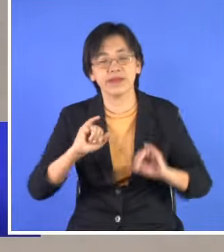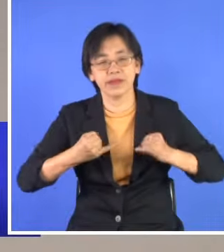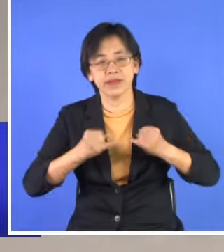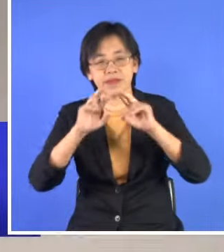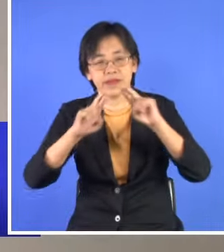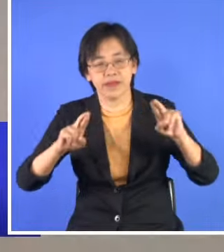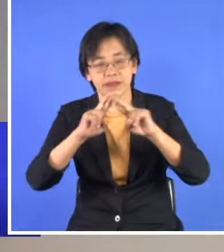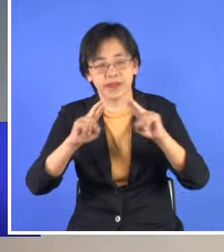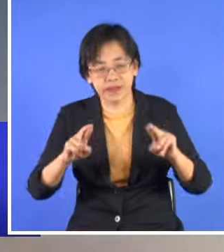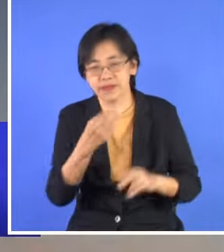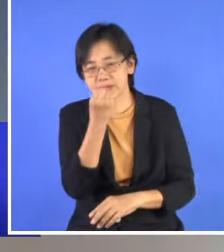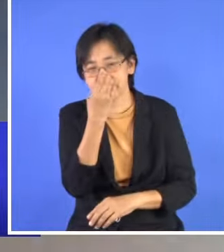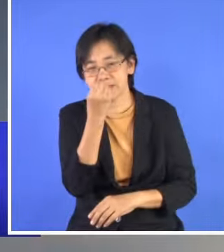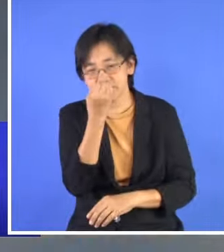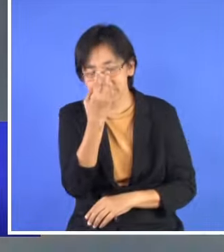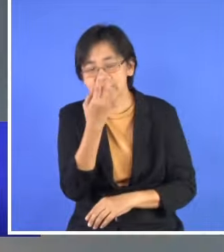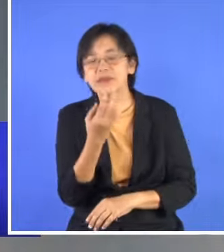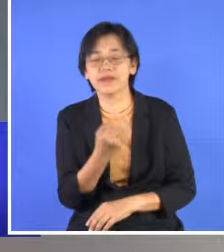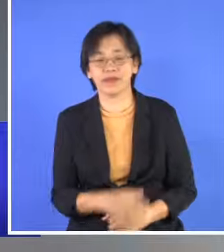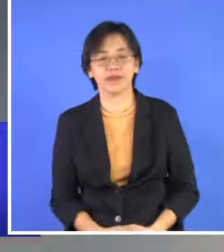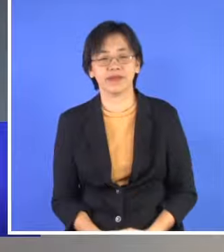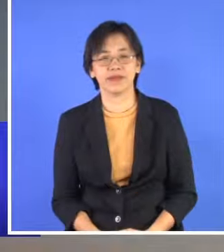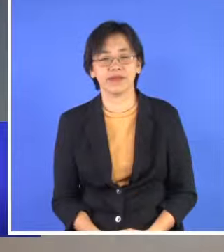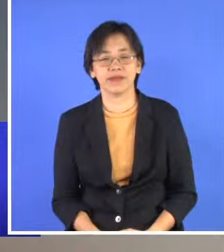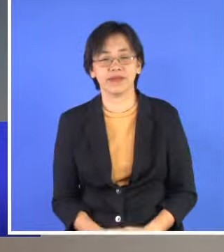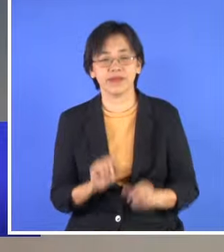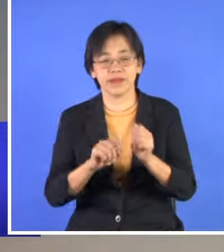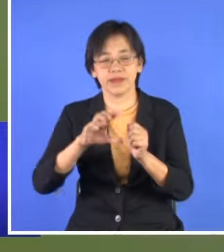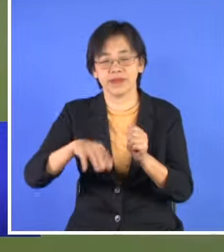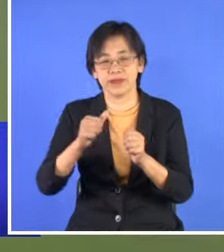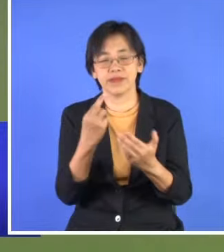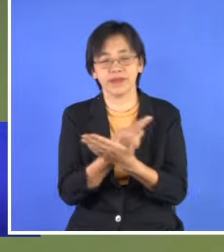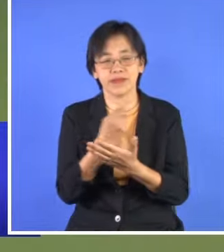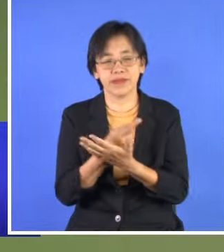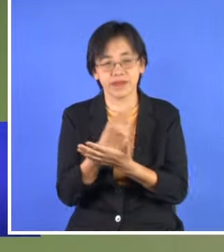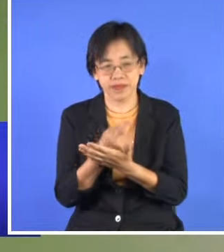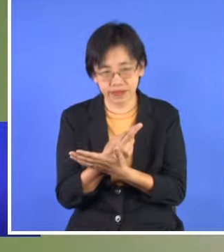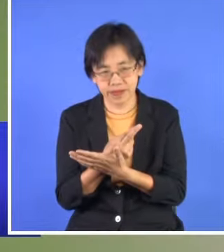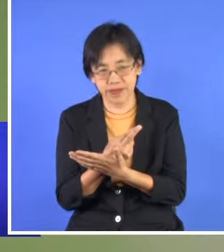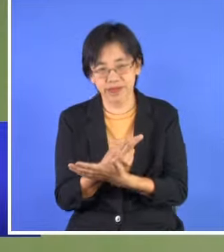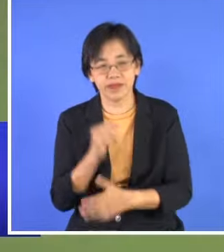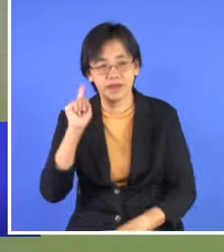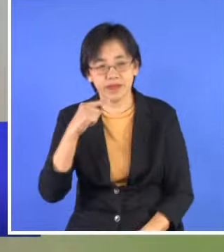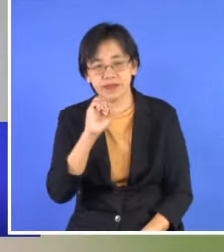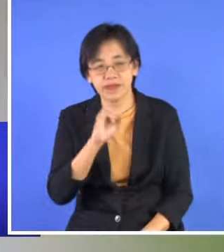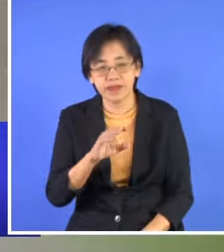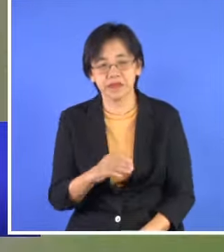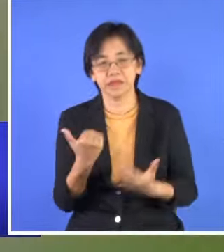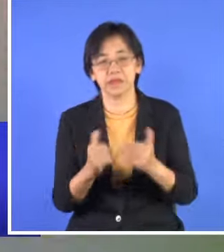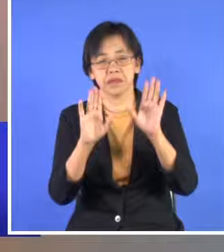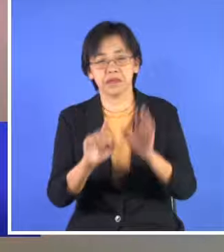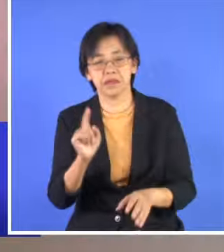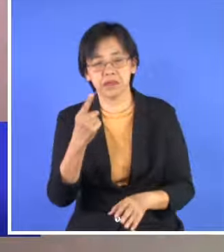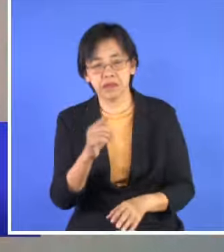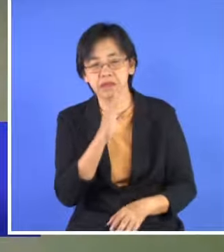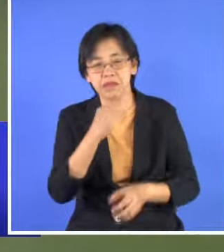ชื่อว่าร้านดอกไม้น้องดอนตะโกนะครับอยู่ที่อำเภอเมืองจังหวัดราชบุรีเธอก็บอกว่าเนี่ยยุคใหม่เนี่ยนะครับแม้ว่าจะ